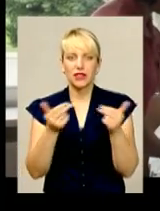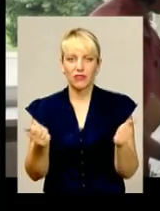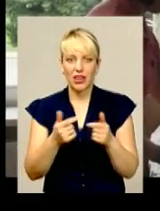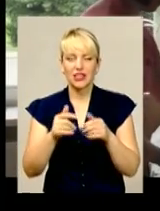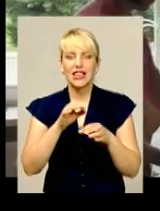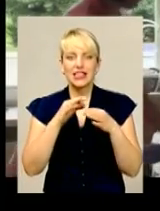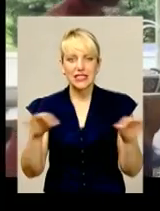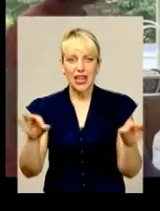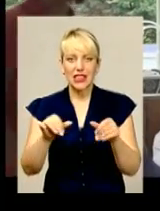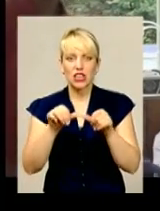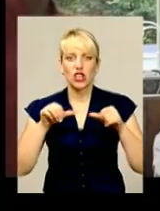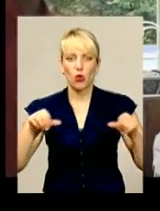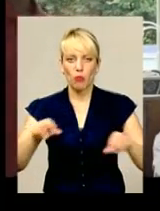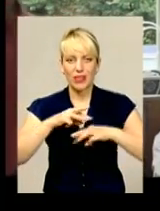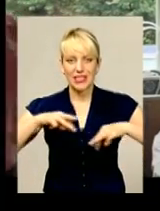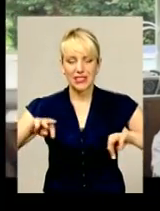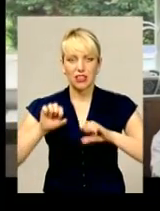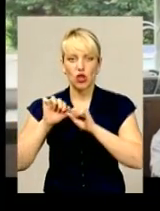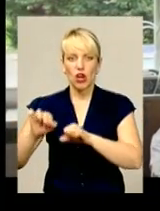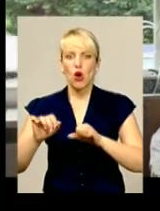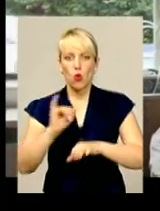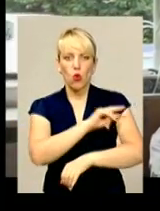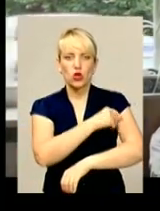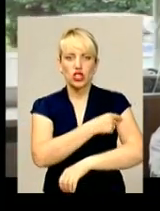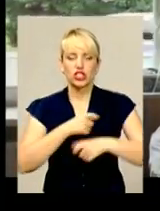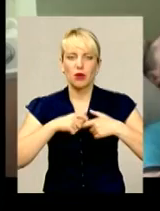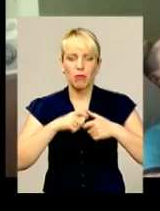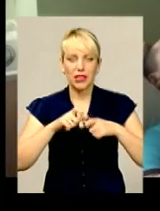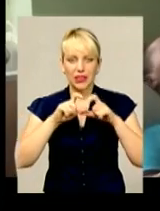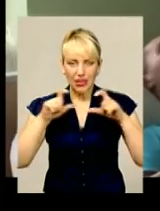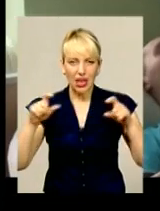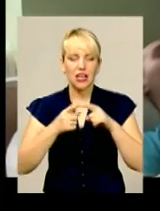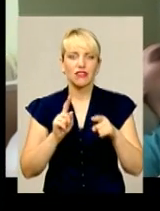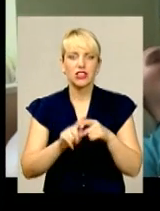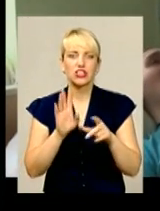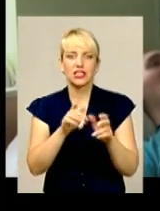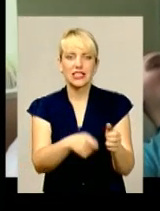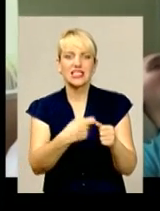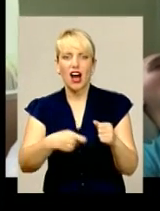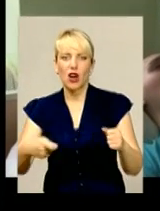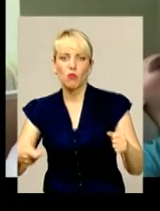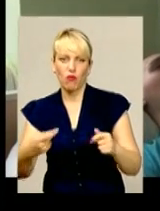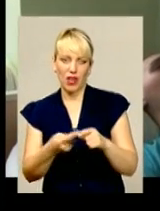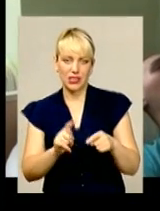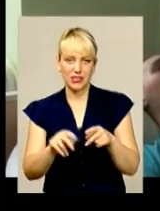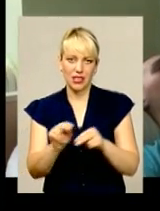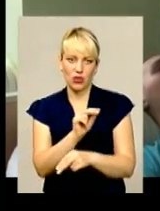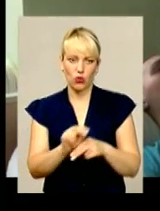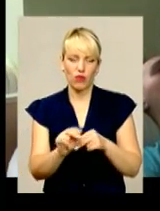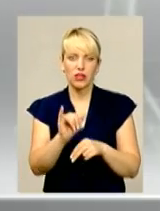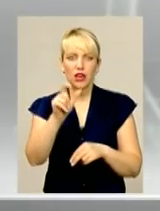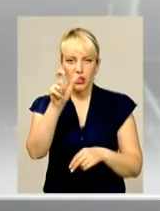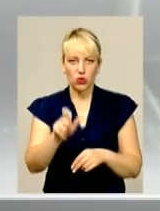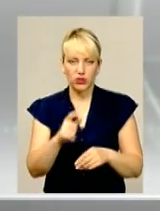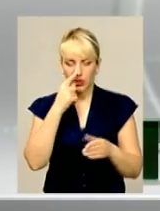Міністерства охорони здоров'я, у шпиталях лише загальмували процес одужання. В результаті халатності лікарів молодий спецпризначенець впав у кому.